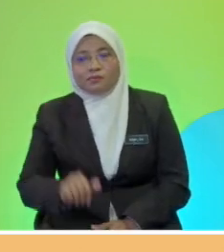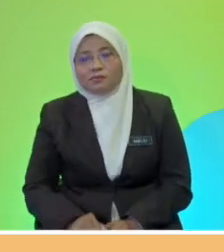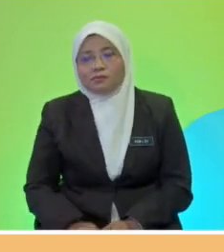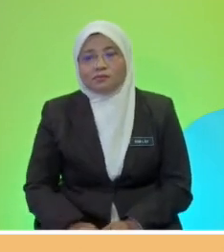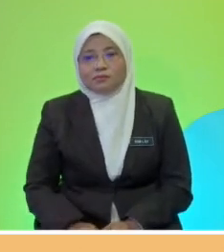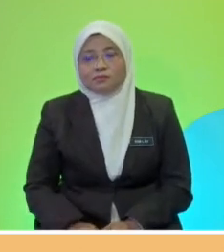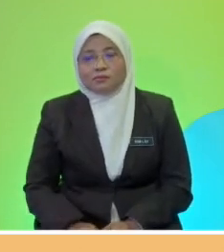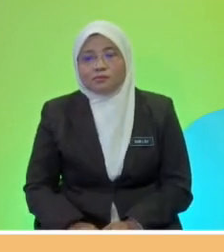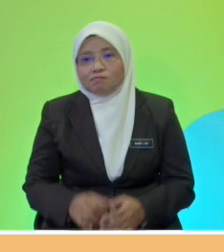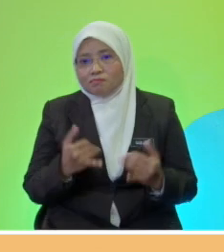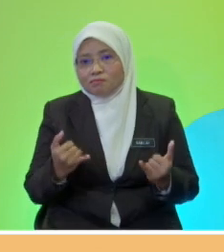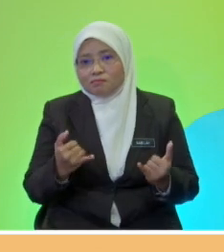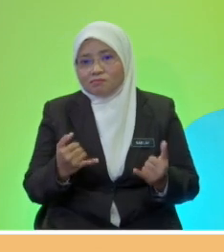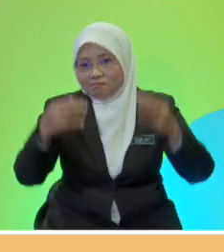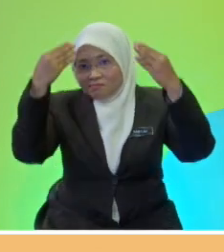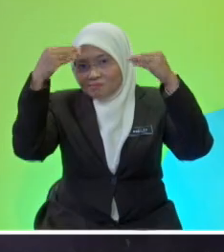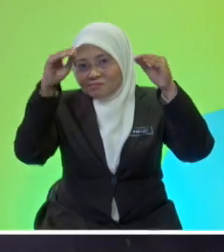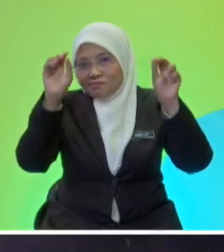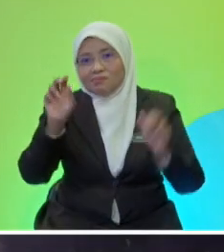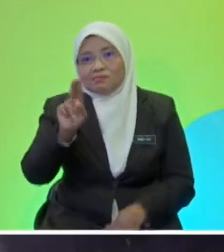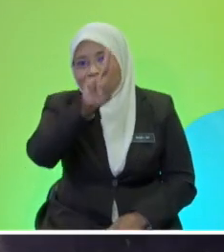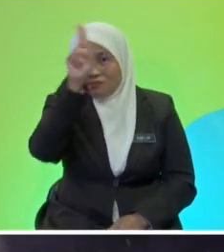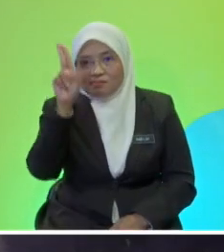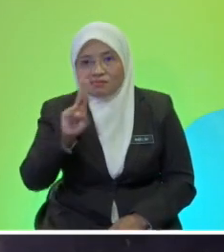saya nak uji son Oke